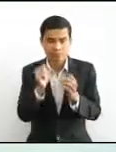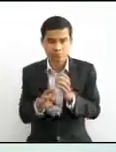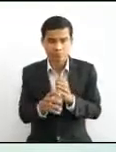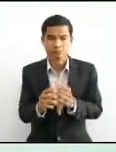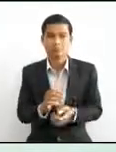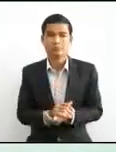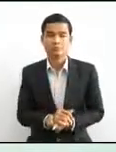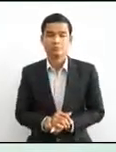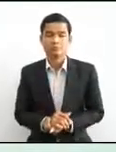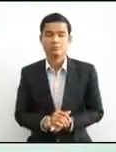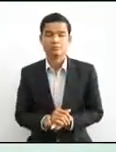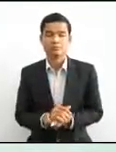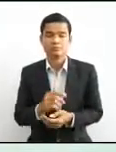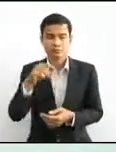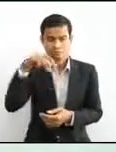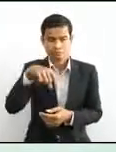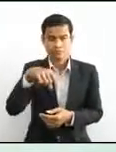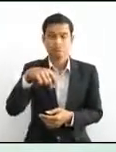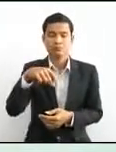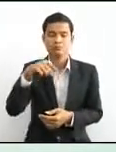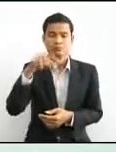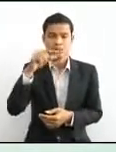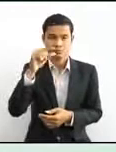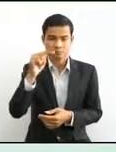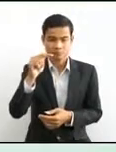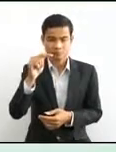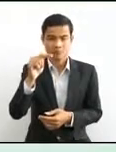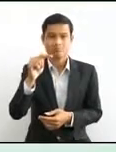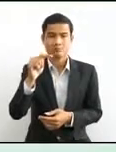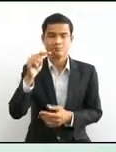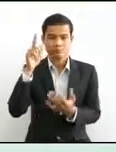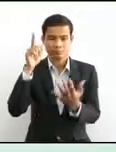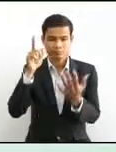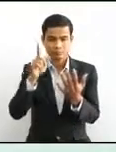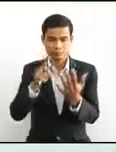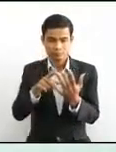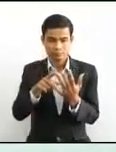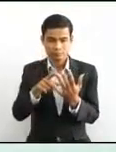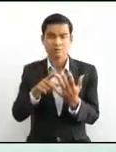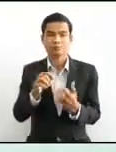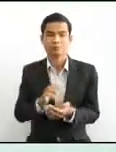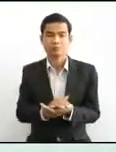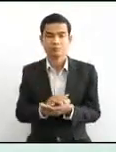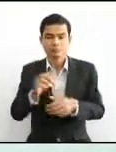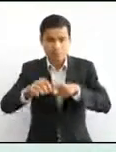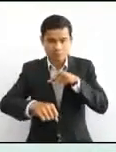đen con ngớ con bần tọc muối con